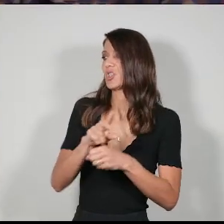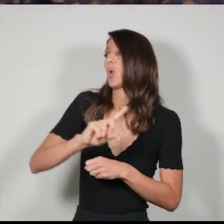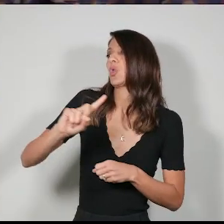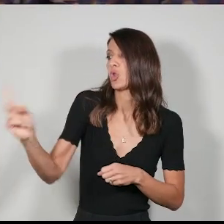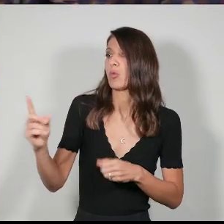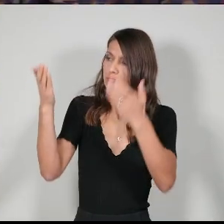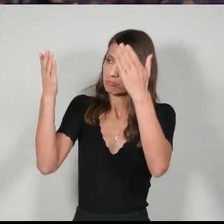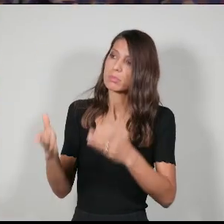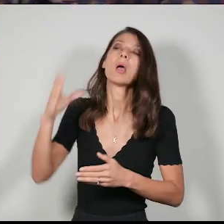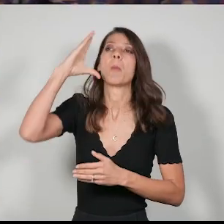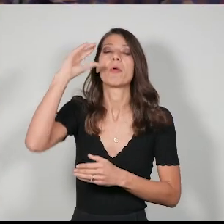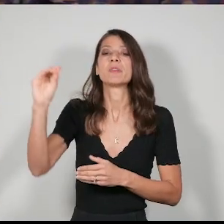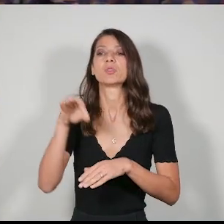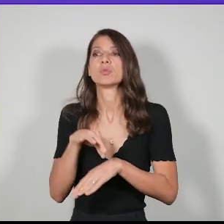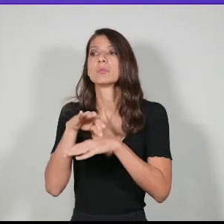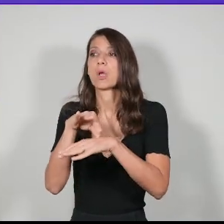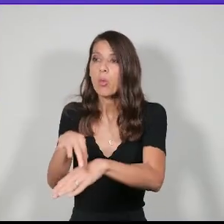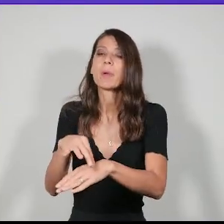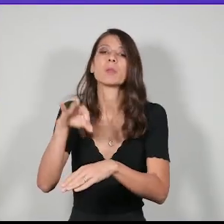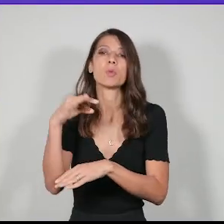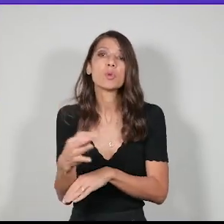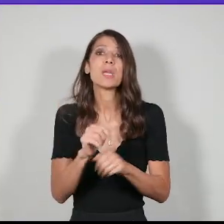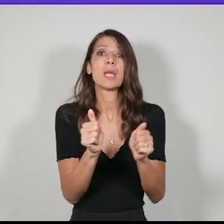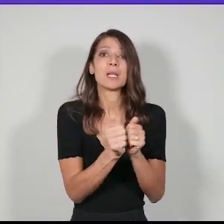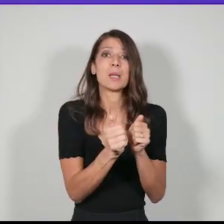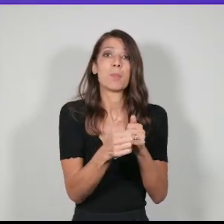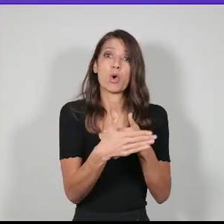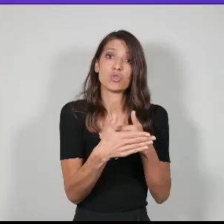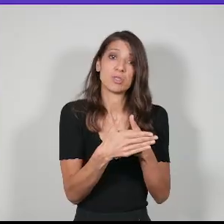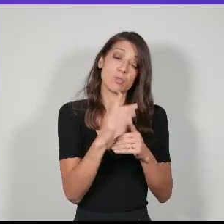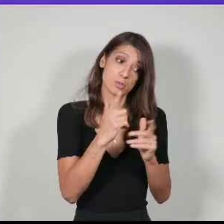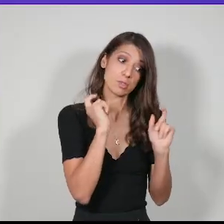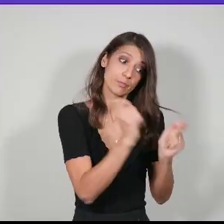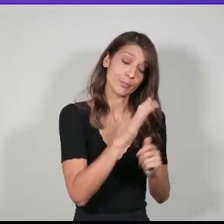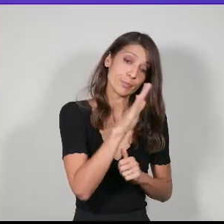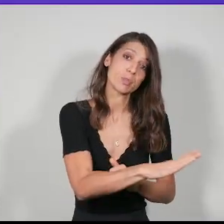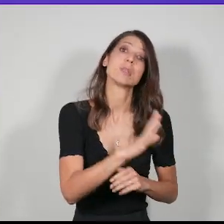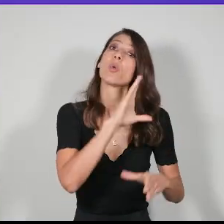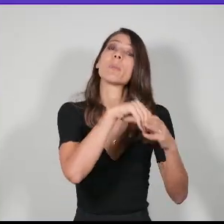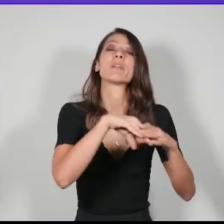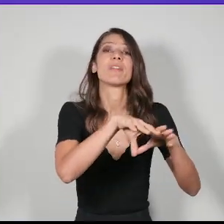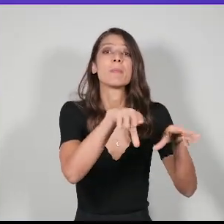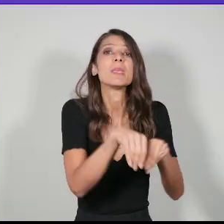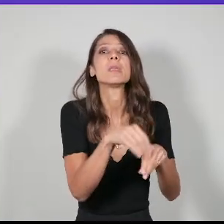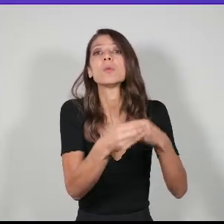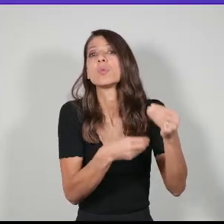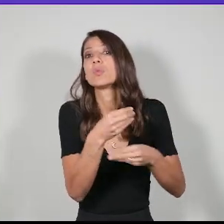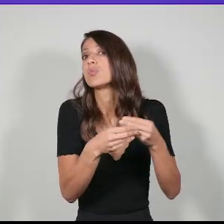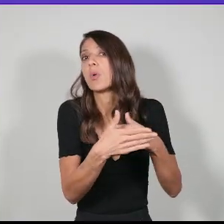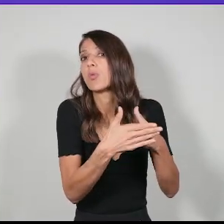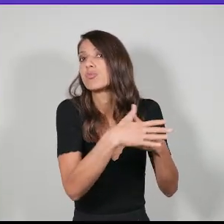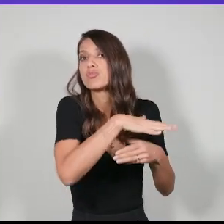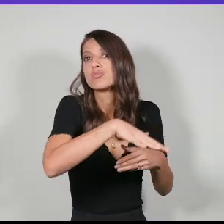des professionnels de l'accompagnement, d'intervention et tout ça. Les proches aidants sont réservés aux proches aidants qui font partie de la famille ou de l'entourage familial et tout ça. C'est-à-dire qu'ils ont